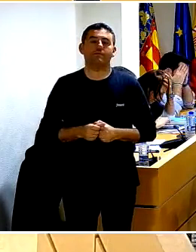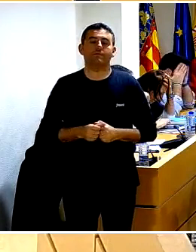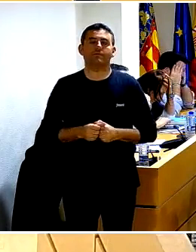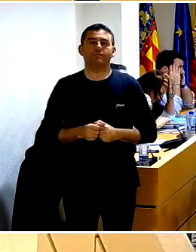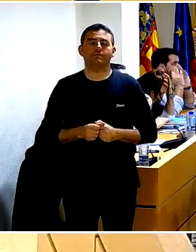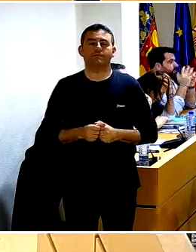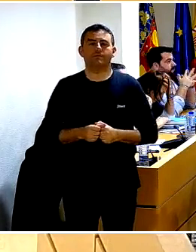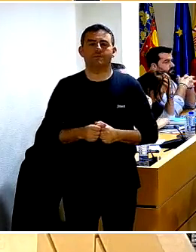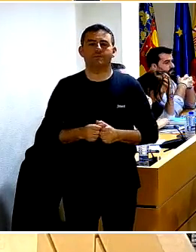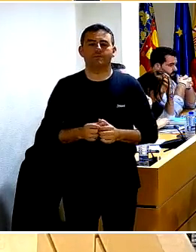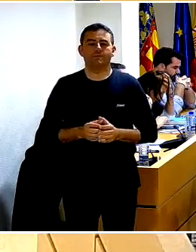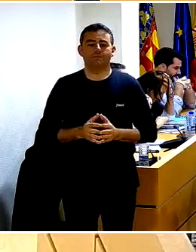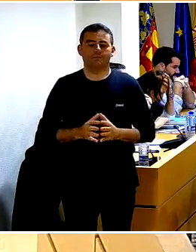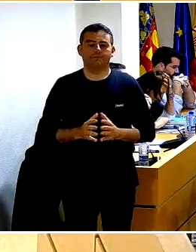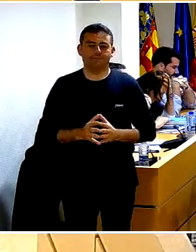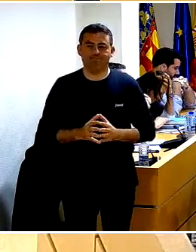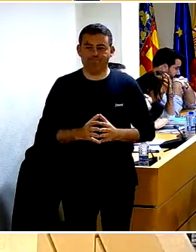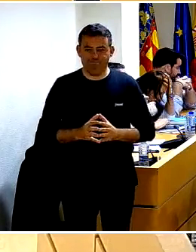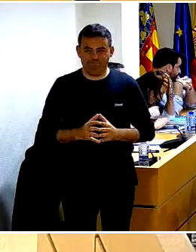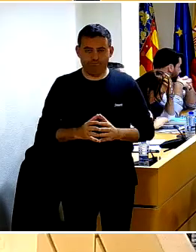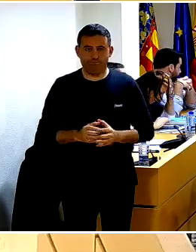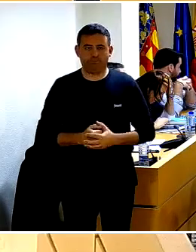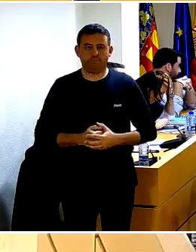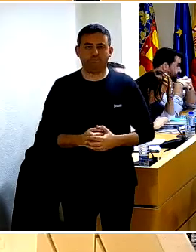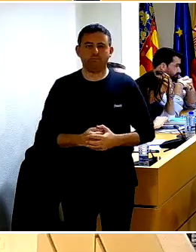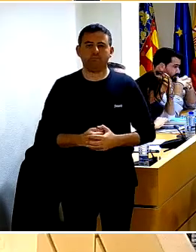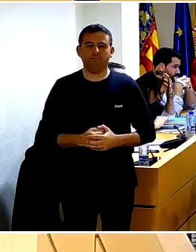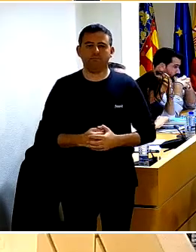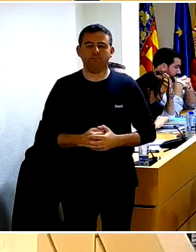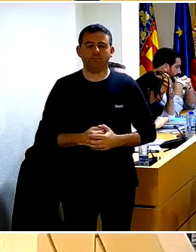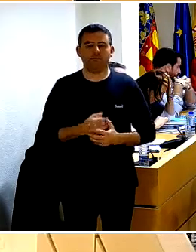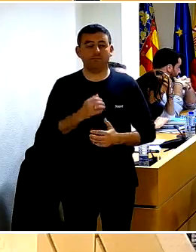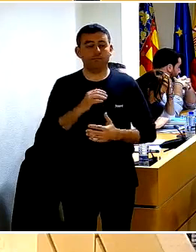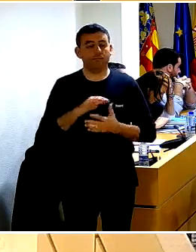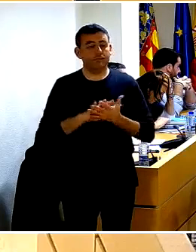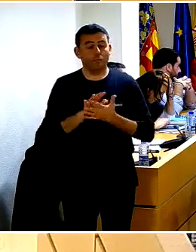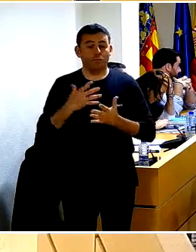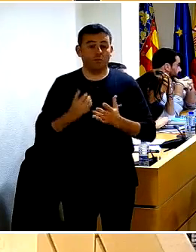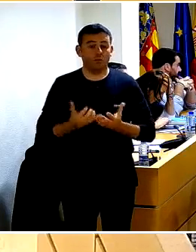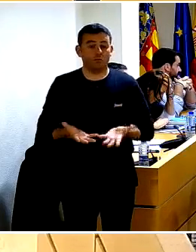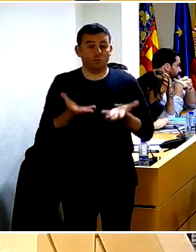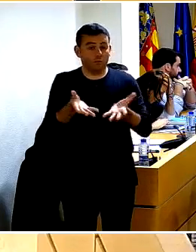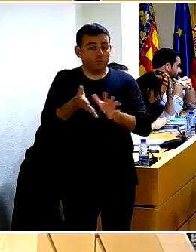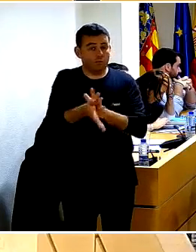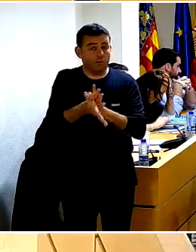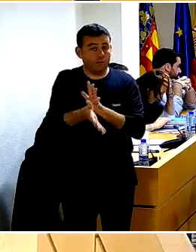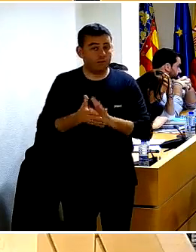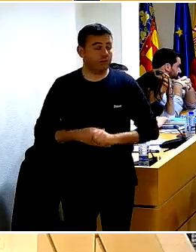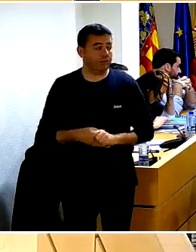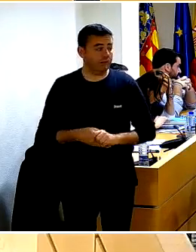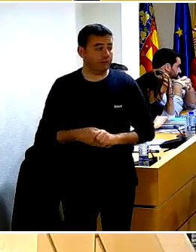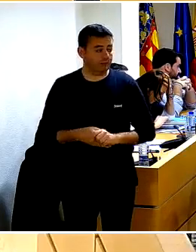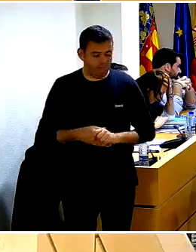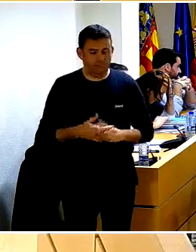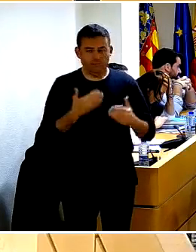farà falta. Molt bé, moltes gràcies. Tindré la paraula a Pep Val per a explicar la proposta. Moltes gràcies,